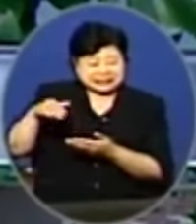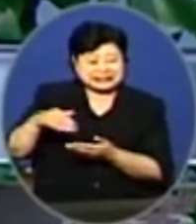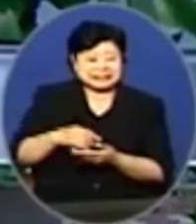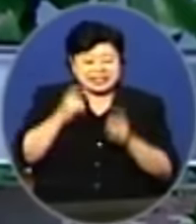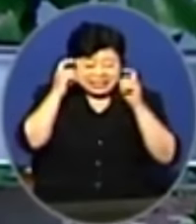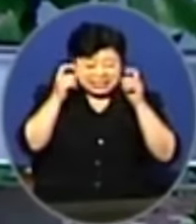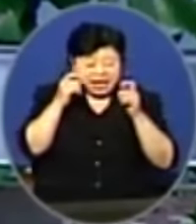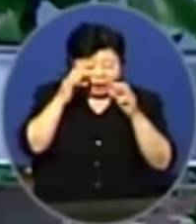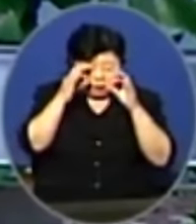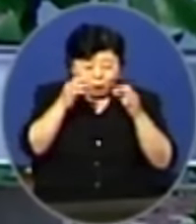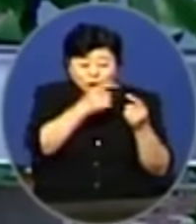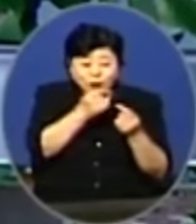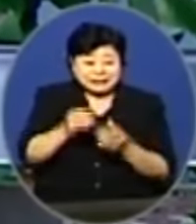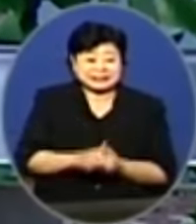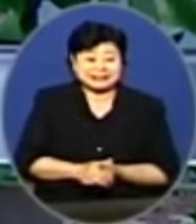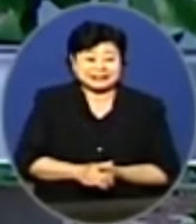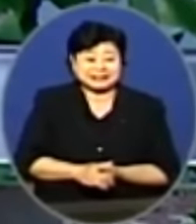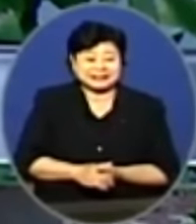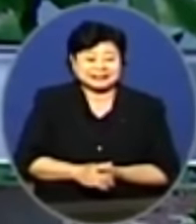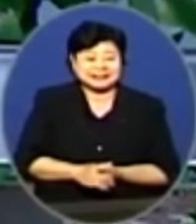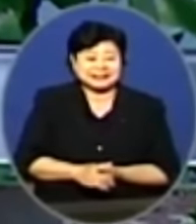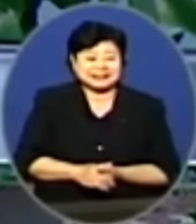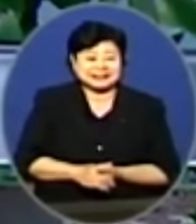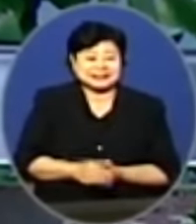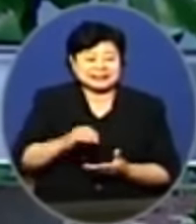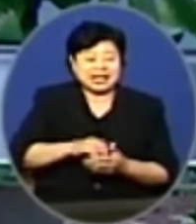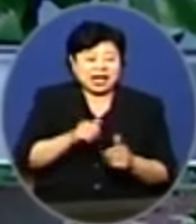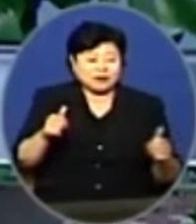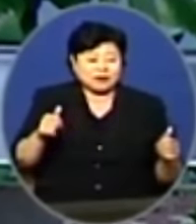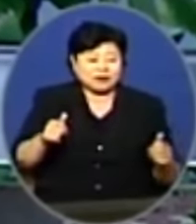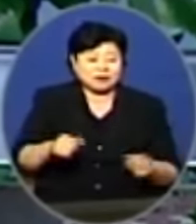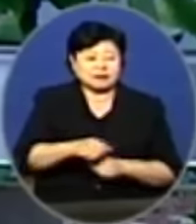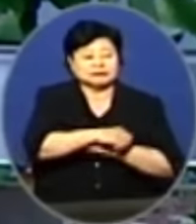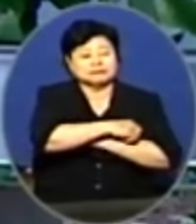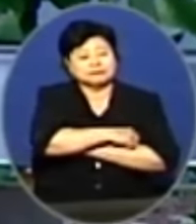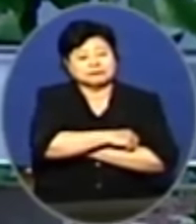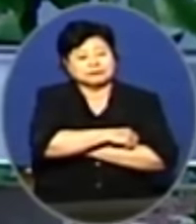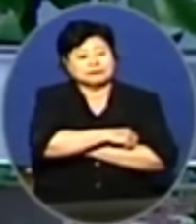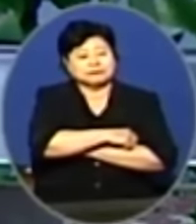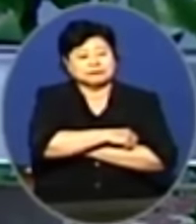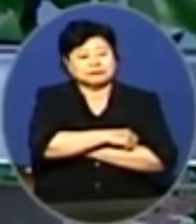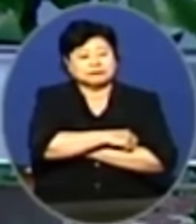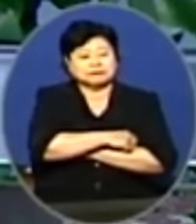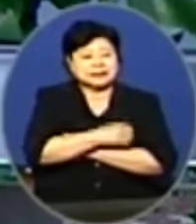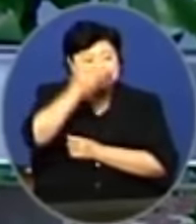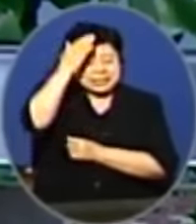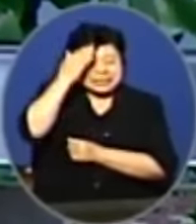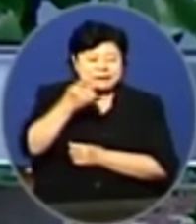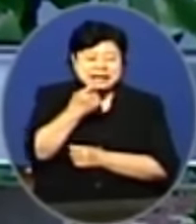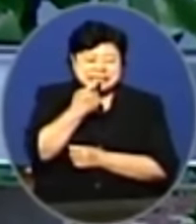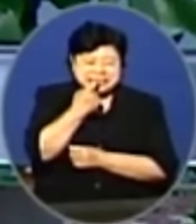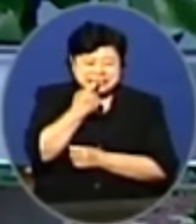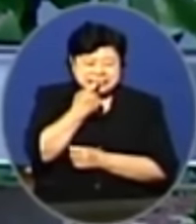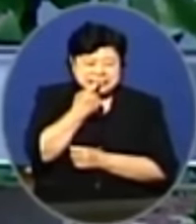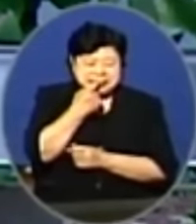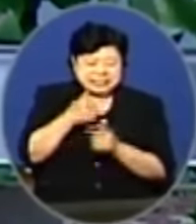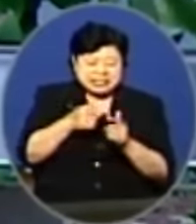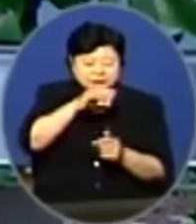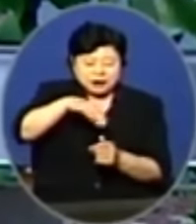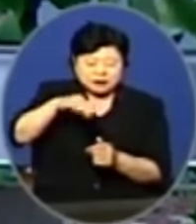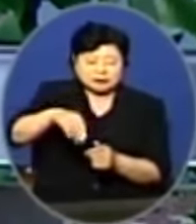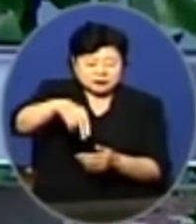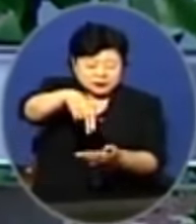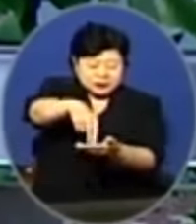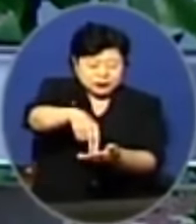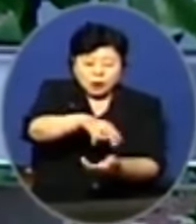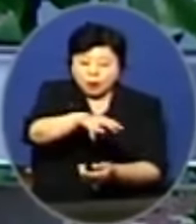양을 넣는 것을 본 것처럼 야곱은 늘 팔짱 끼고 얼룩덜룩이 나무를 깎아놓고 물구유 앞에